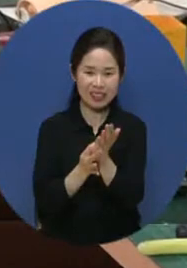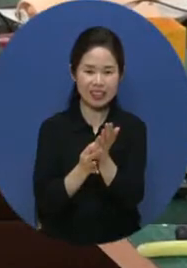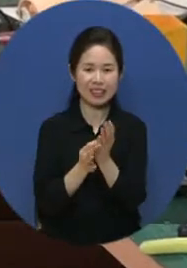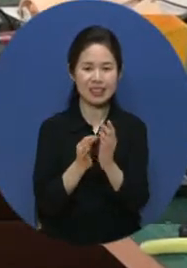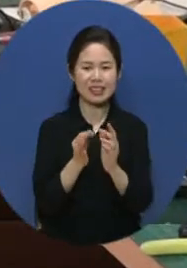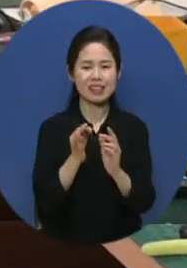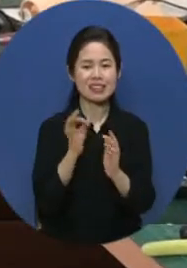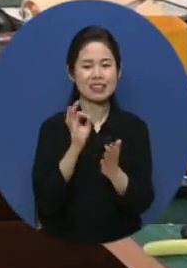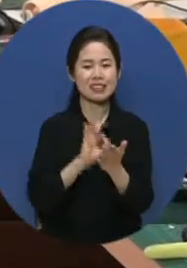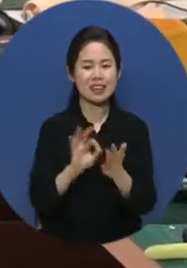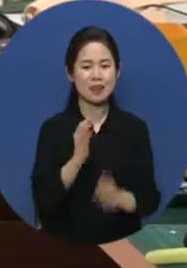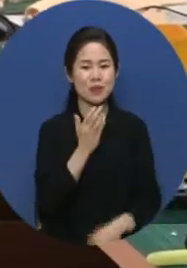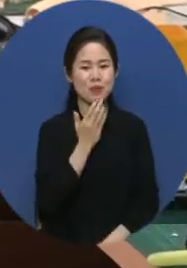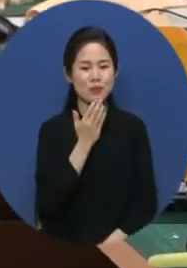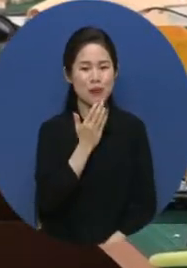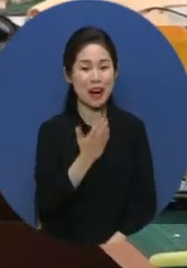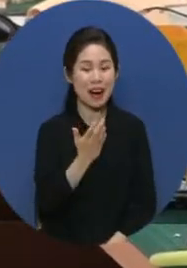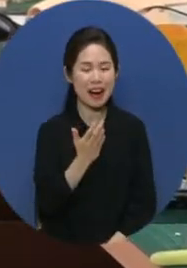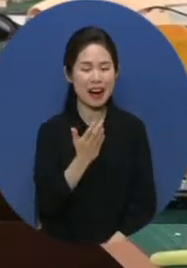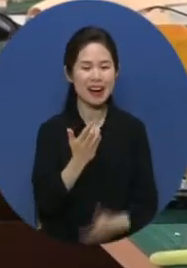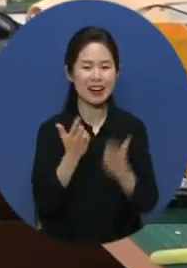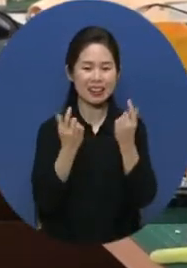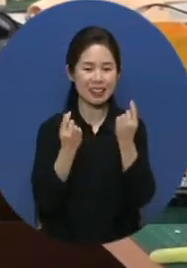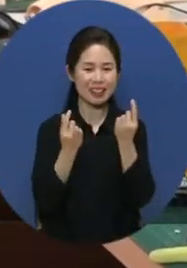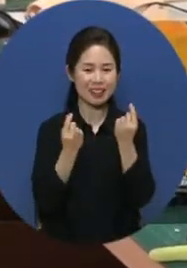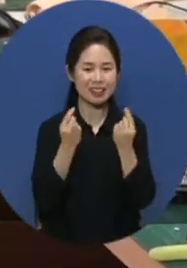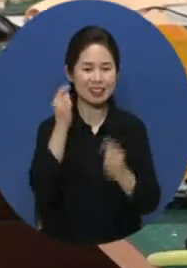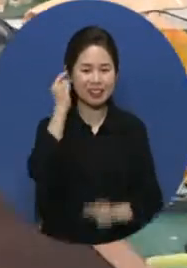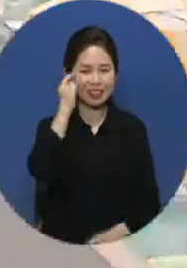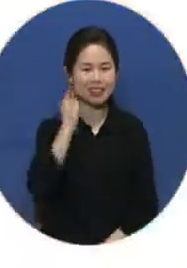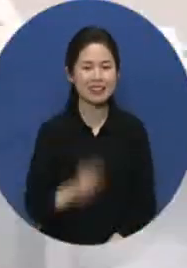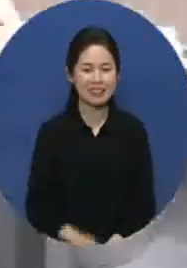곧 오질 않을까 하는 생각도 듭니다.